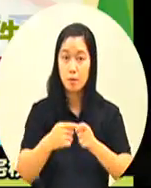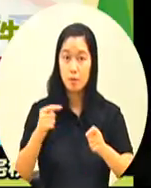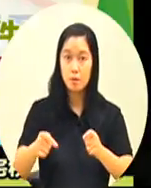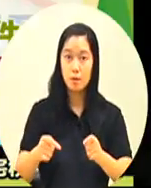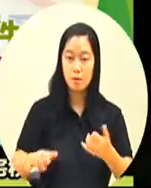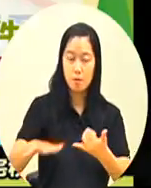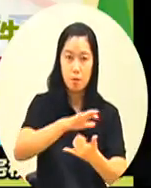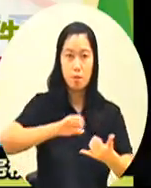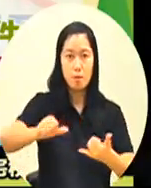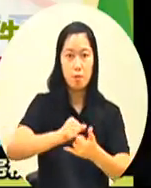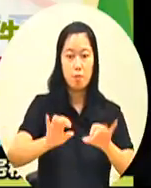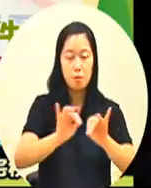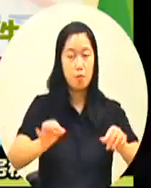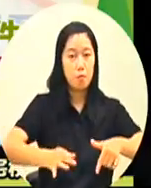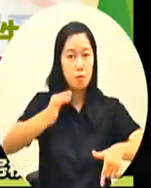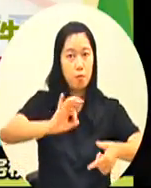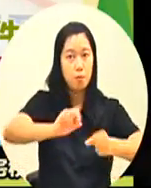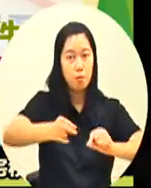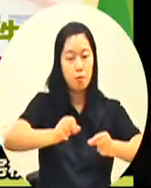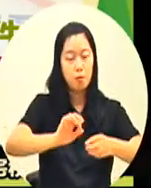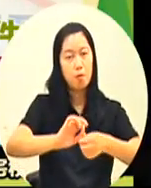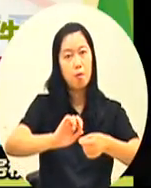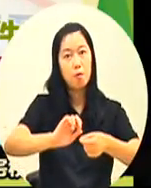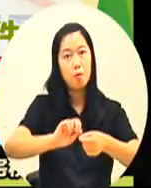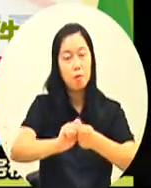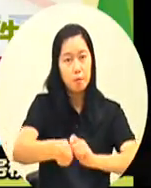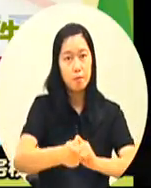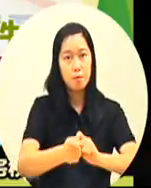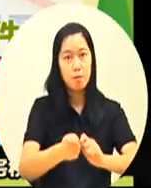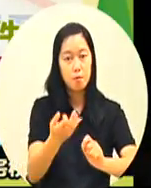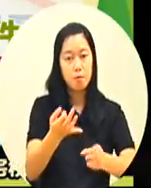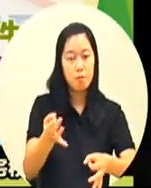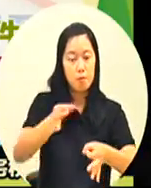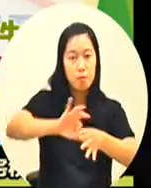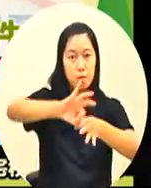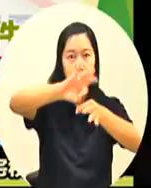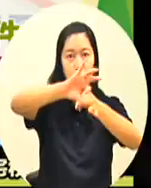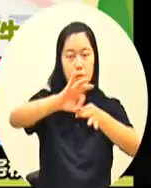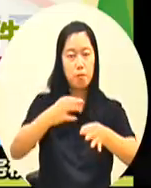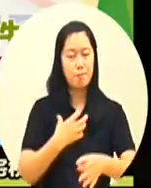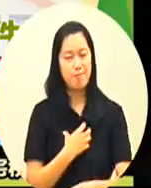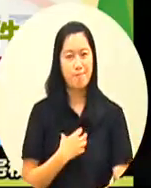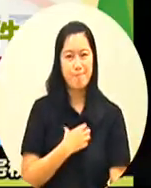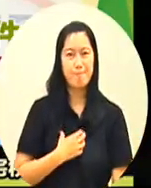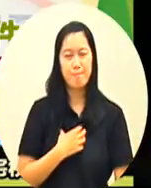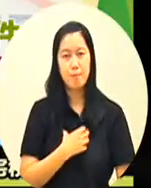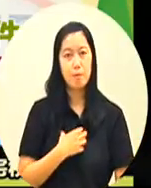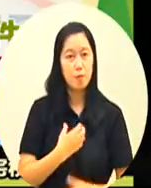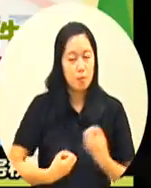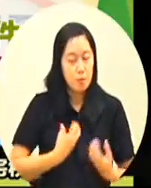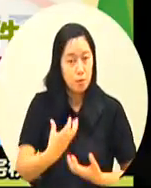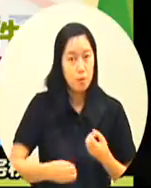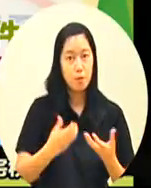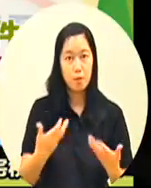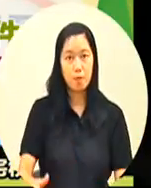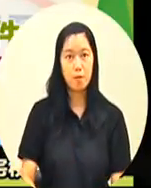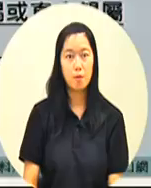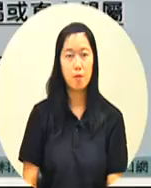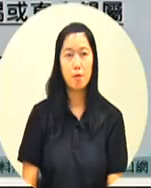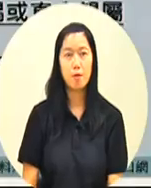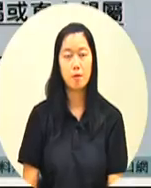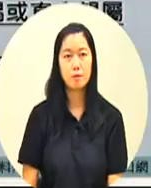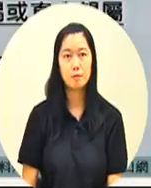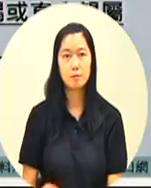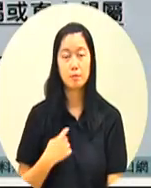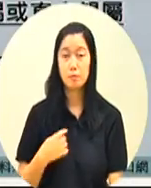国各地的地价税调涨，所以大家的埋怨其实蛮多的。那我们收到这个讯息之后，其实我们